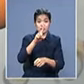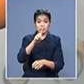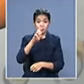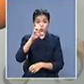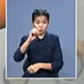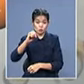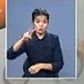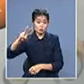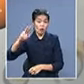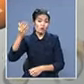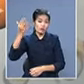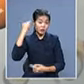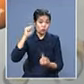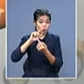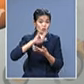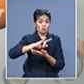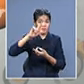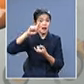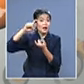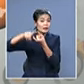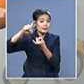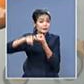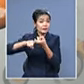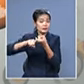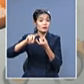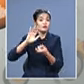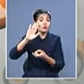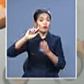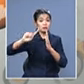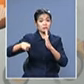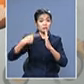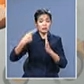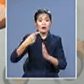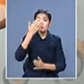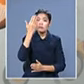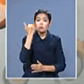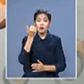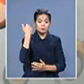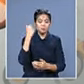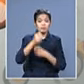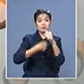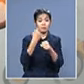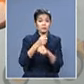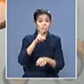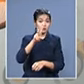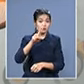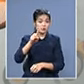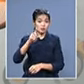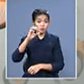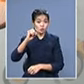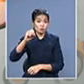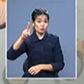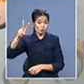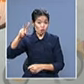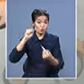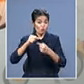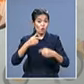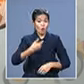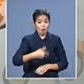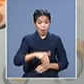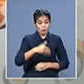านะครับสายการบิน Russian Airlines นะครับเป็นสายการบินแรกครับเมื่อ102ปีมาแล้วที่ติดตั้งห้องน้ำนะครับสำหรับ